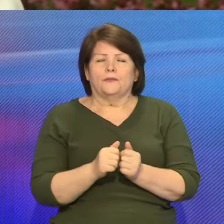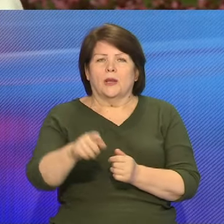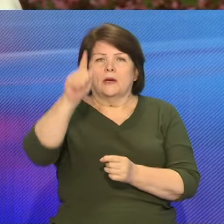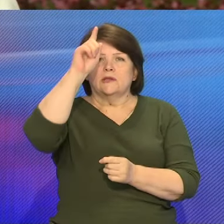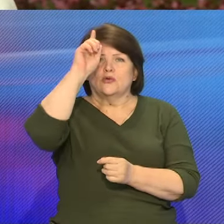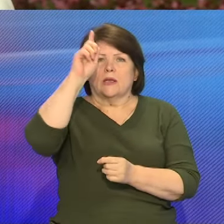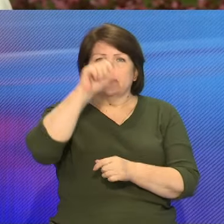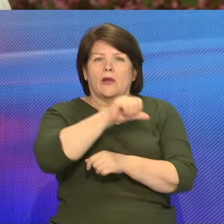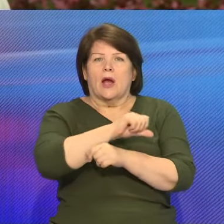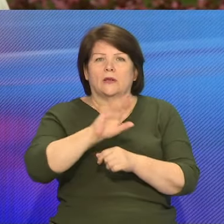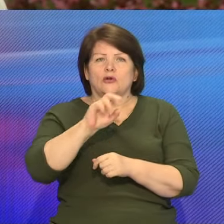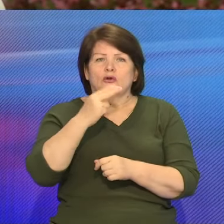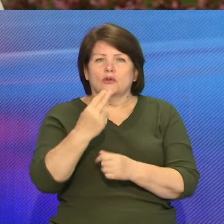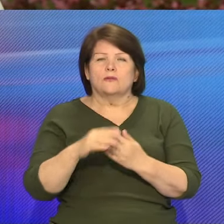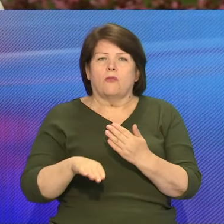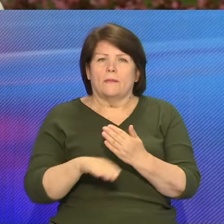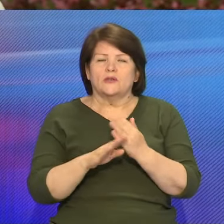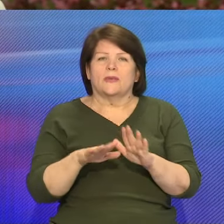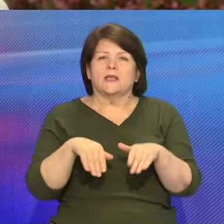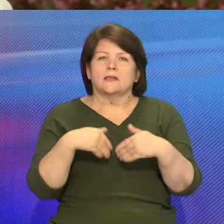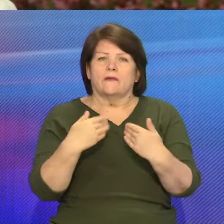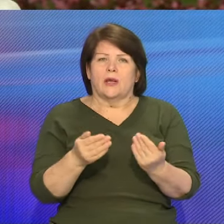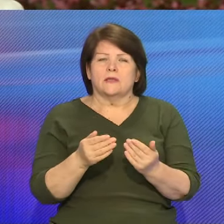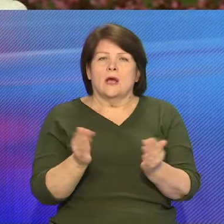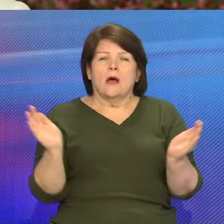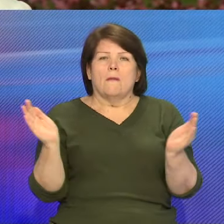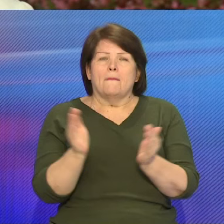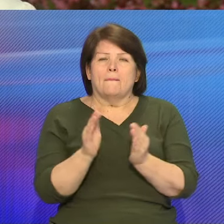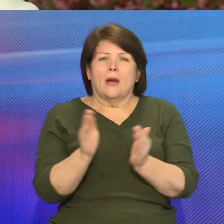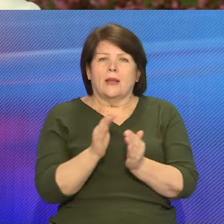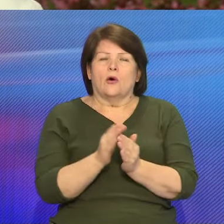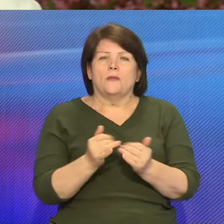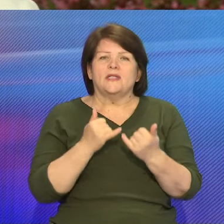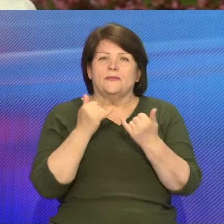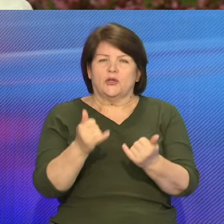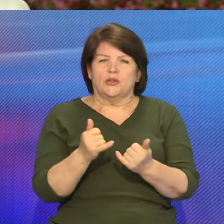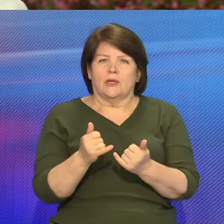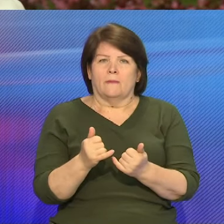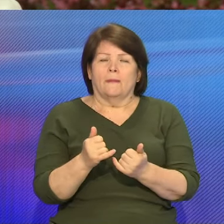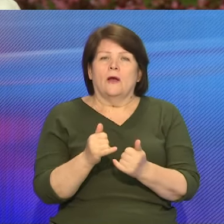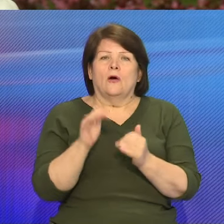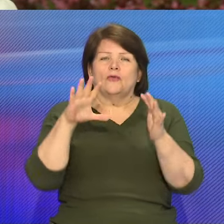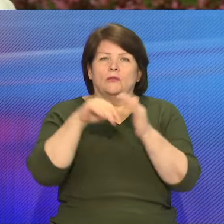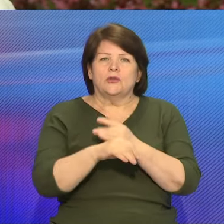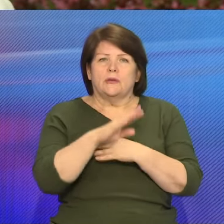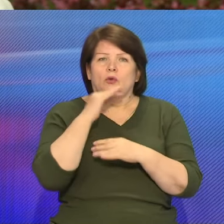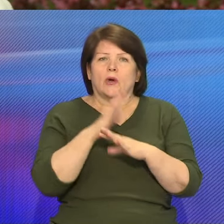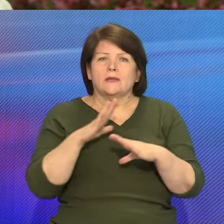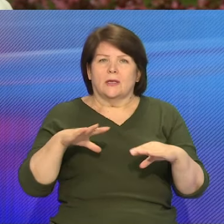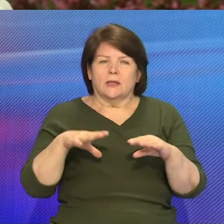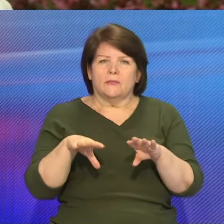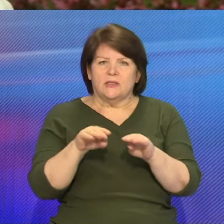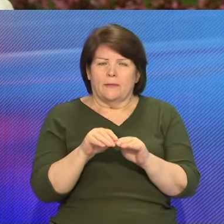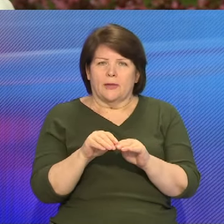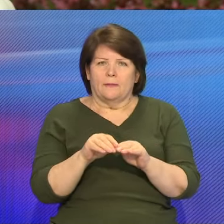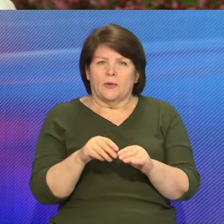Государственная адресная социальная помощь предоставляется малообеспеченным, в том числе многодетным семьям, в